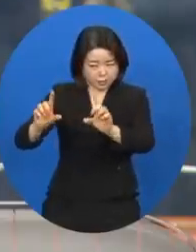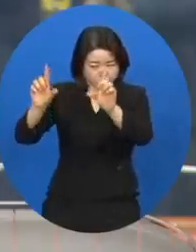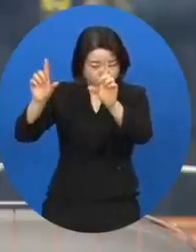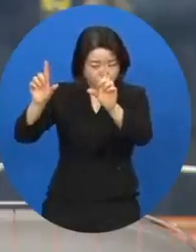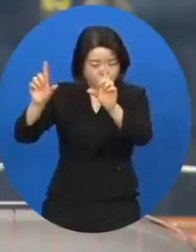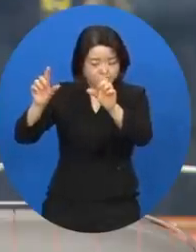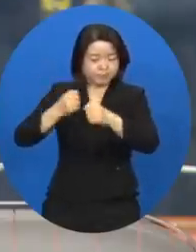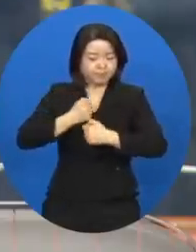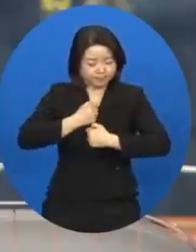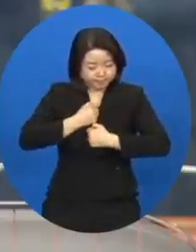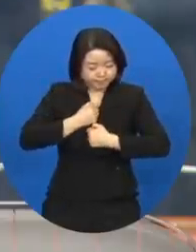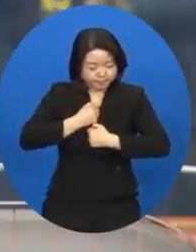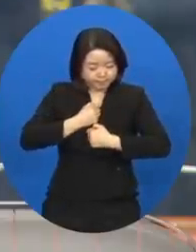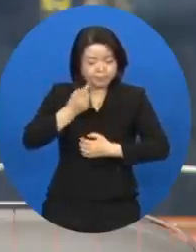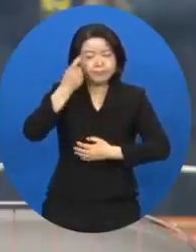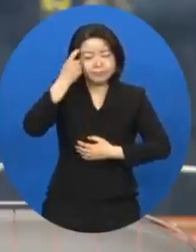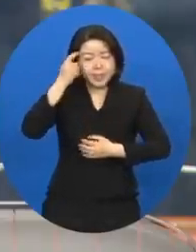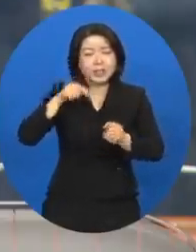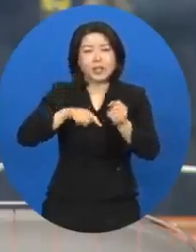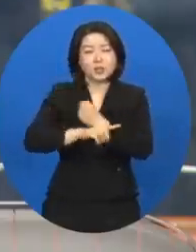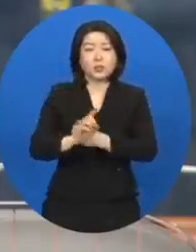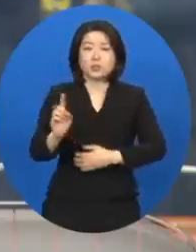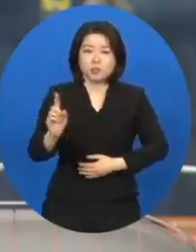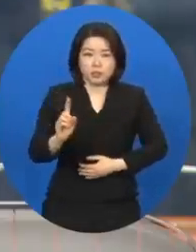지켜야 되겠다 이렇게 생각한 이유가